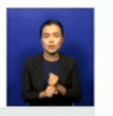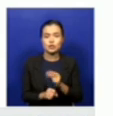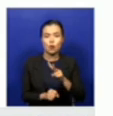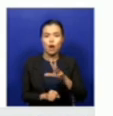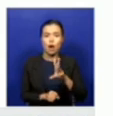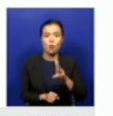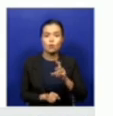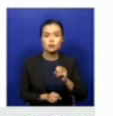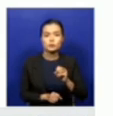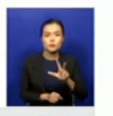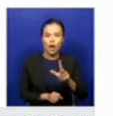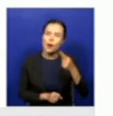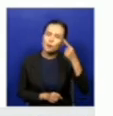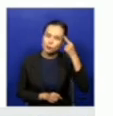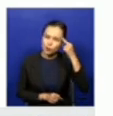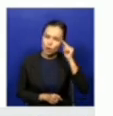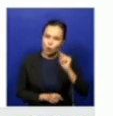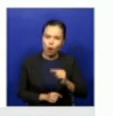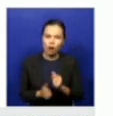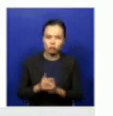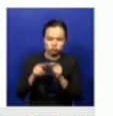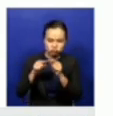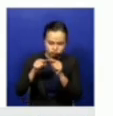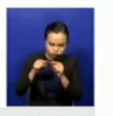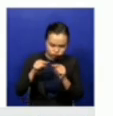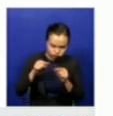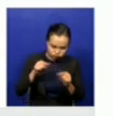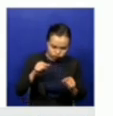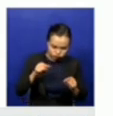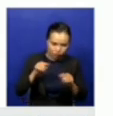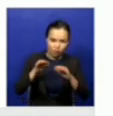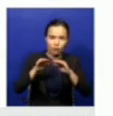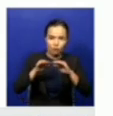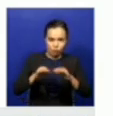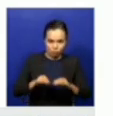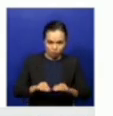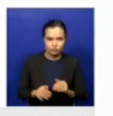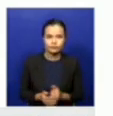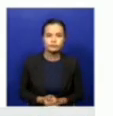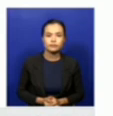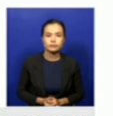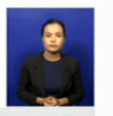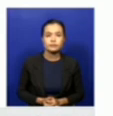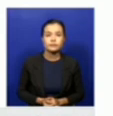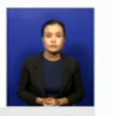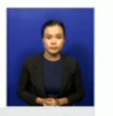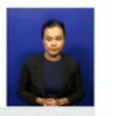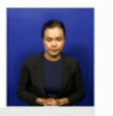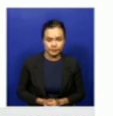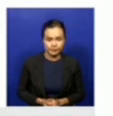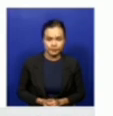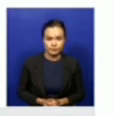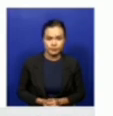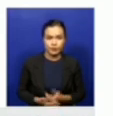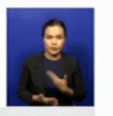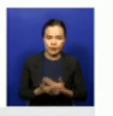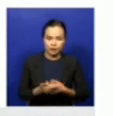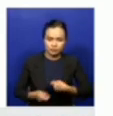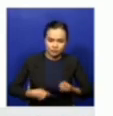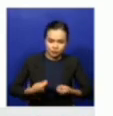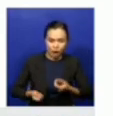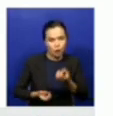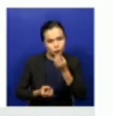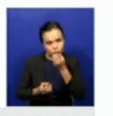2563นั้นก็มีแนวโน้มหดตัวครับและสุดท้ายก็คือการบริโภคในปี63มีแนว